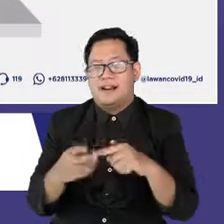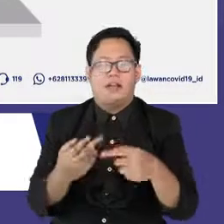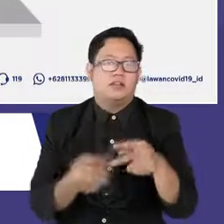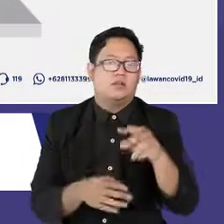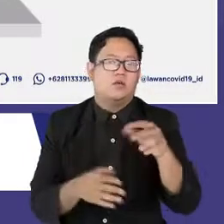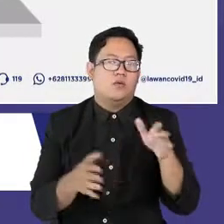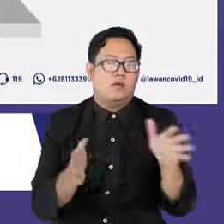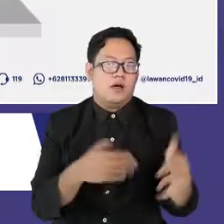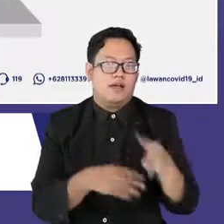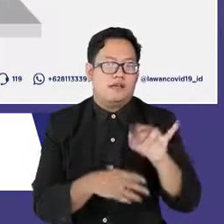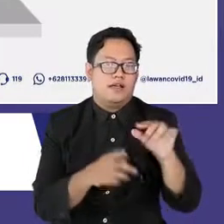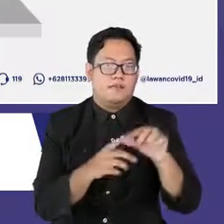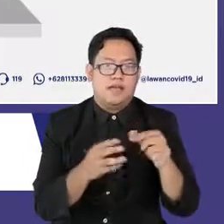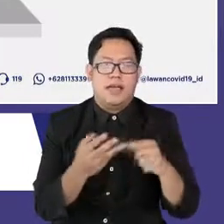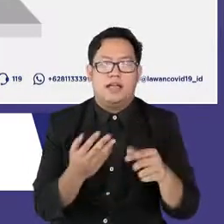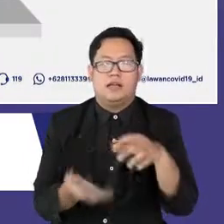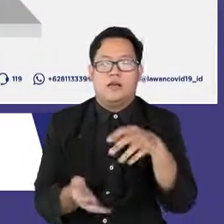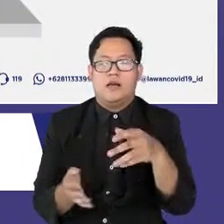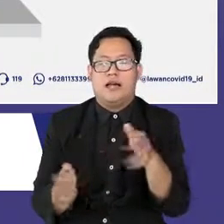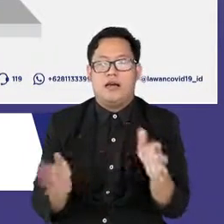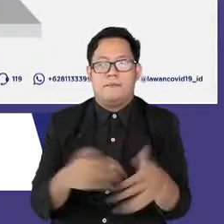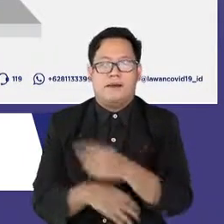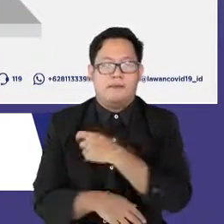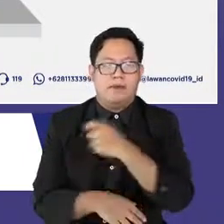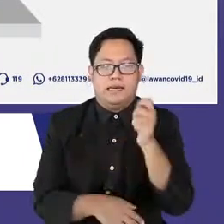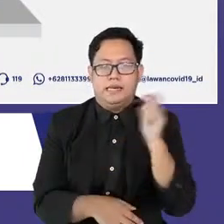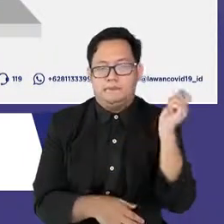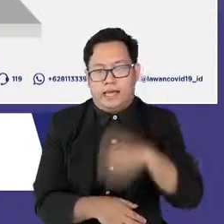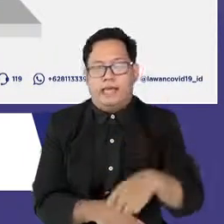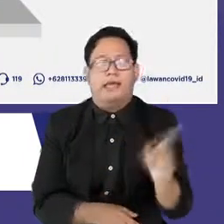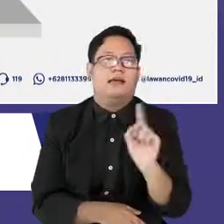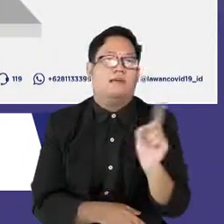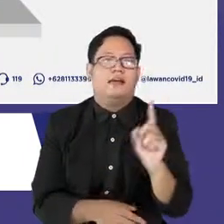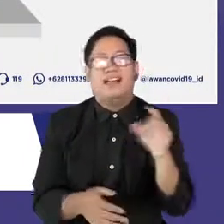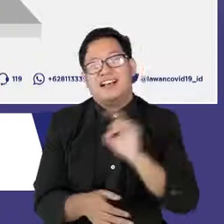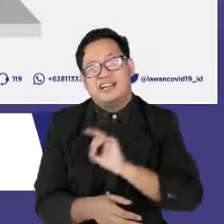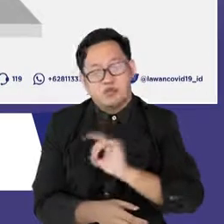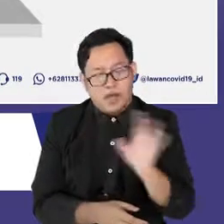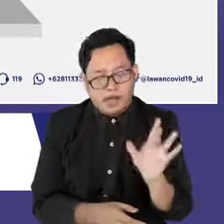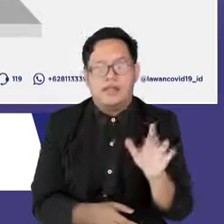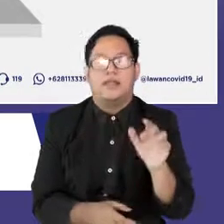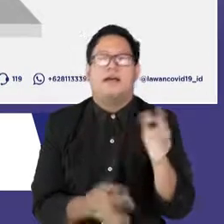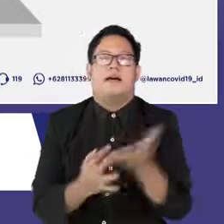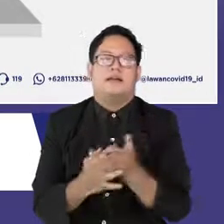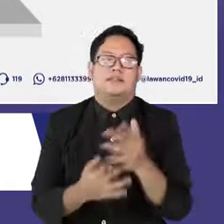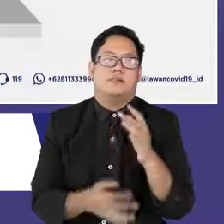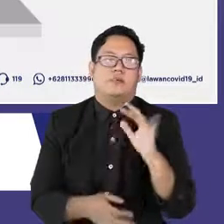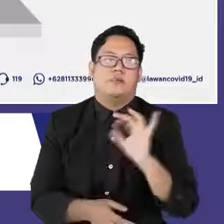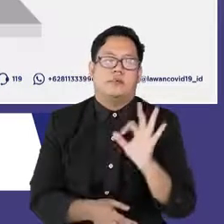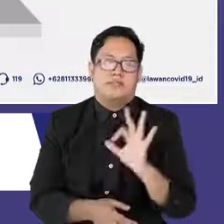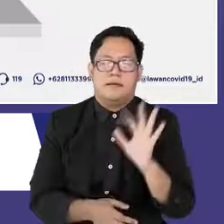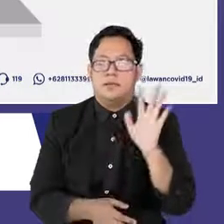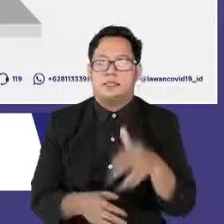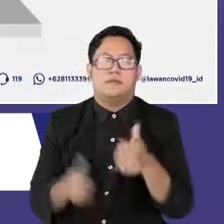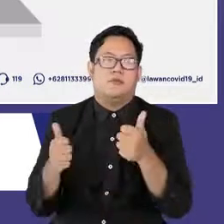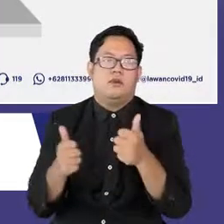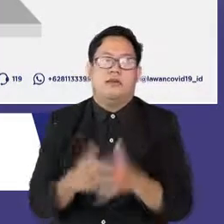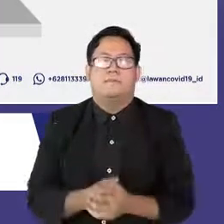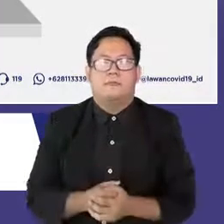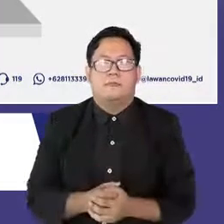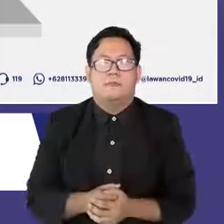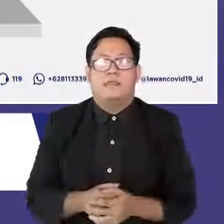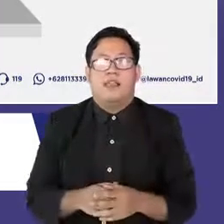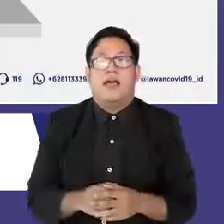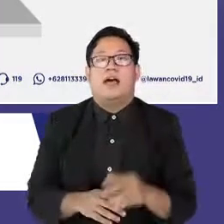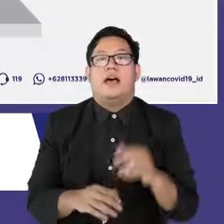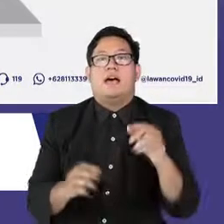dan tempat mandi tidak diizinkan digunakan kecuali untuk akses ke toilet Sedangkan peraturan pada daerah